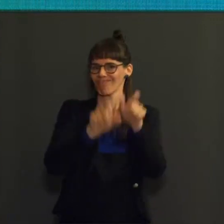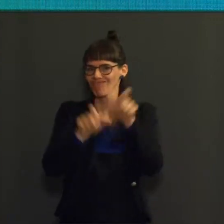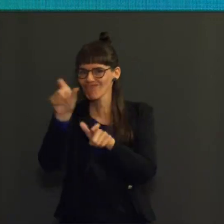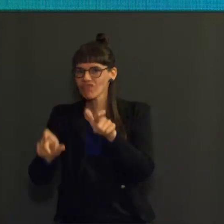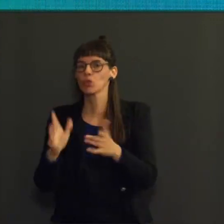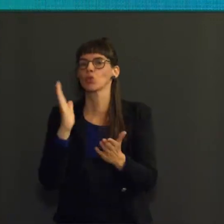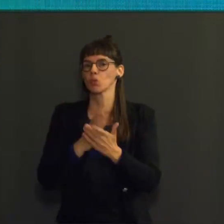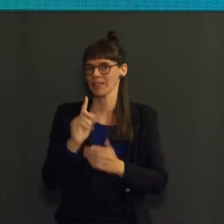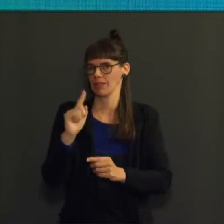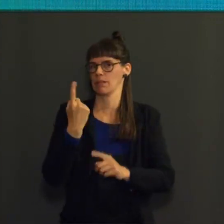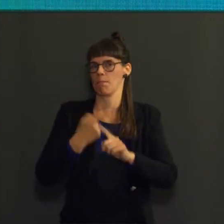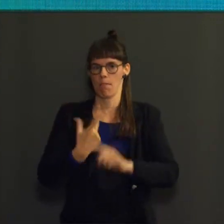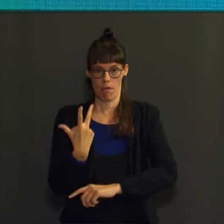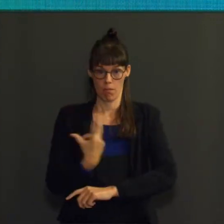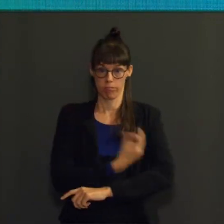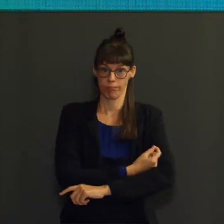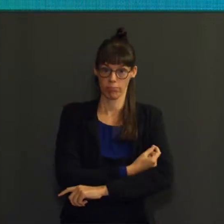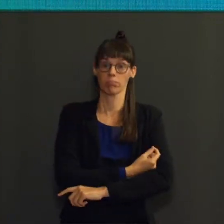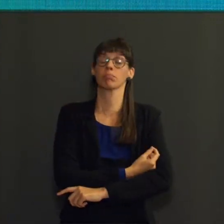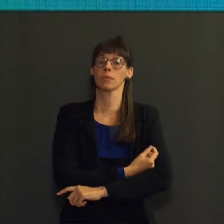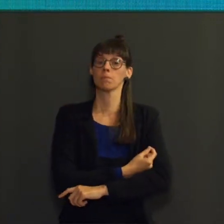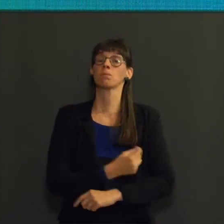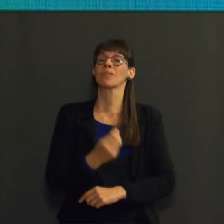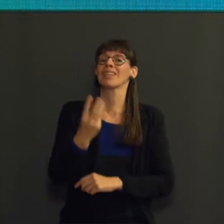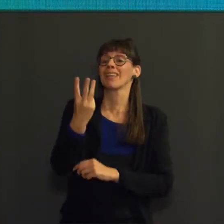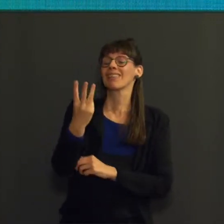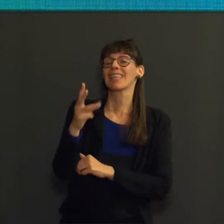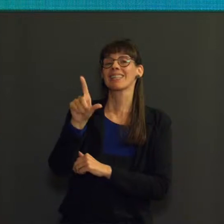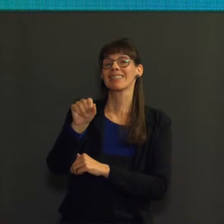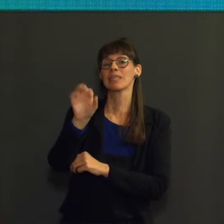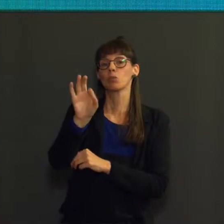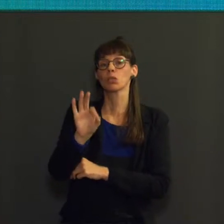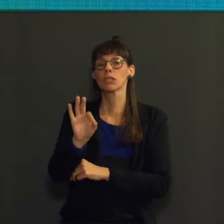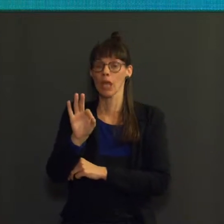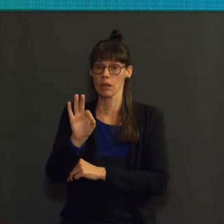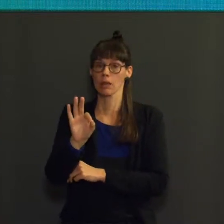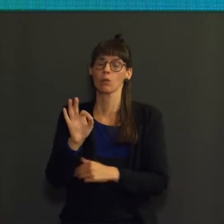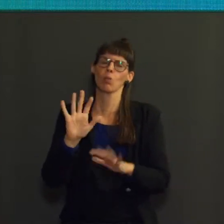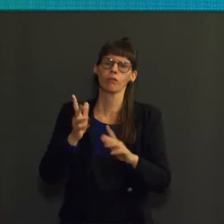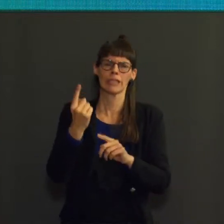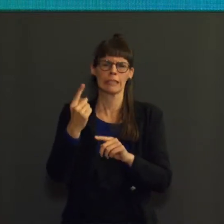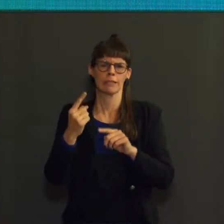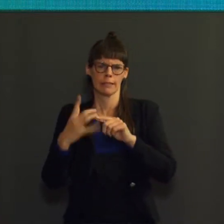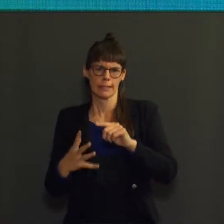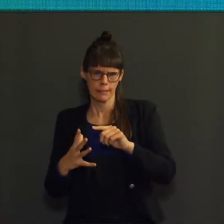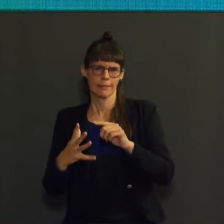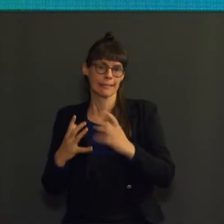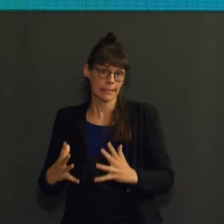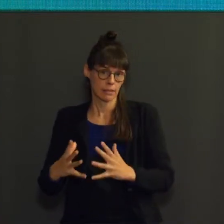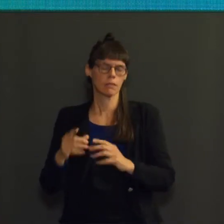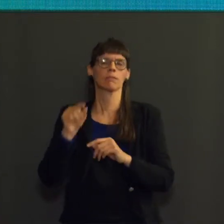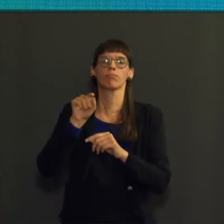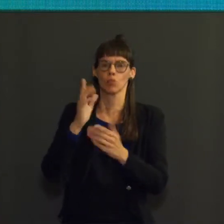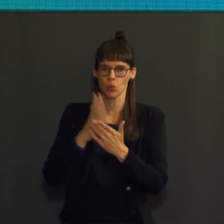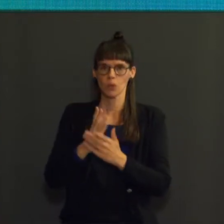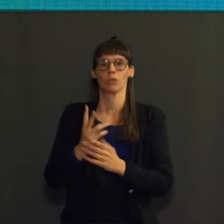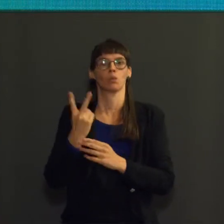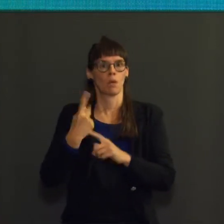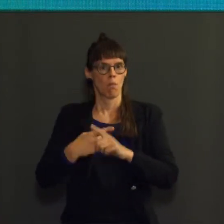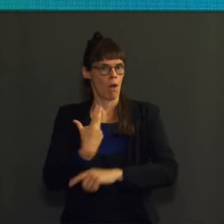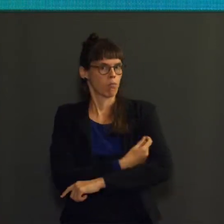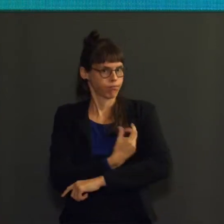gehad en 13%, iets meer dan een tiende, heeft een tweede dosis gehad. Meer